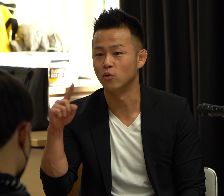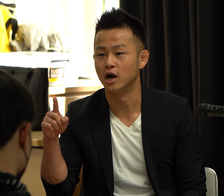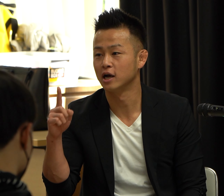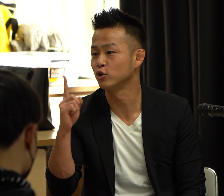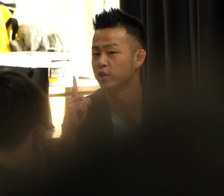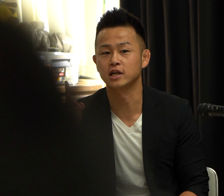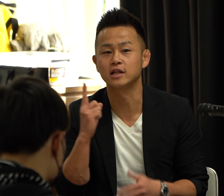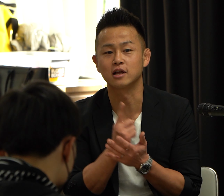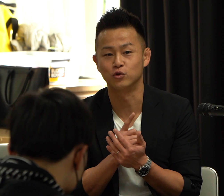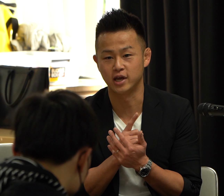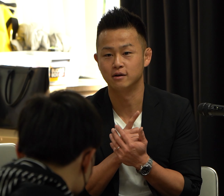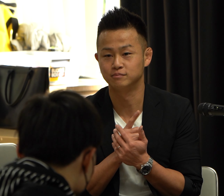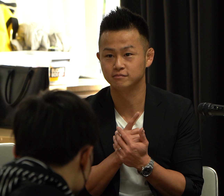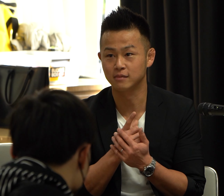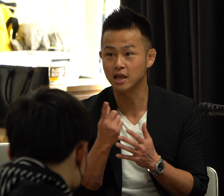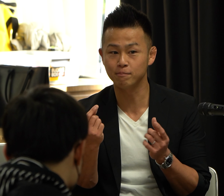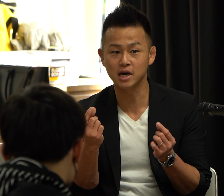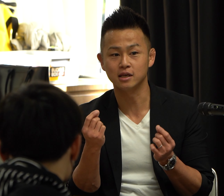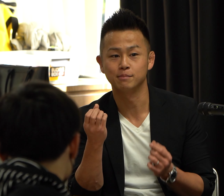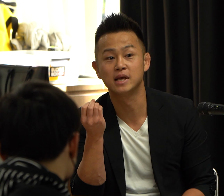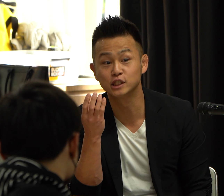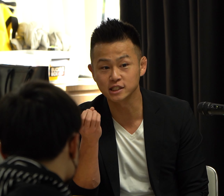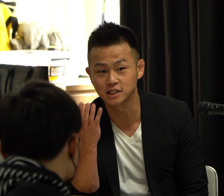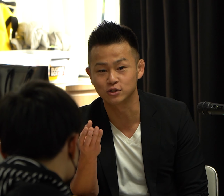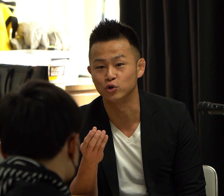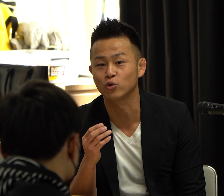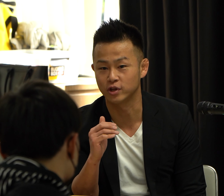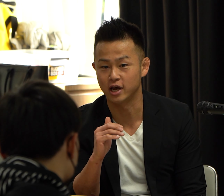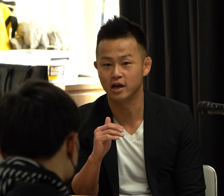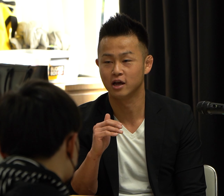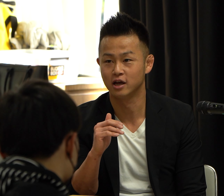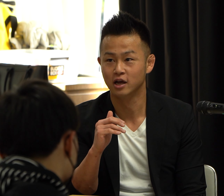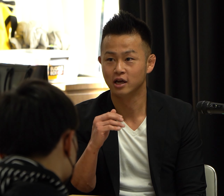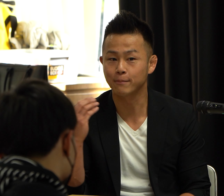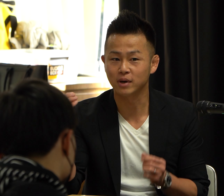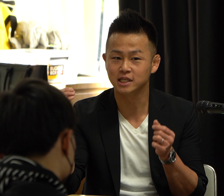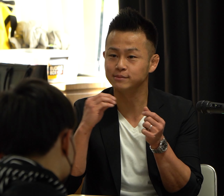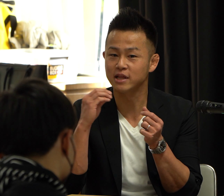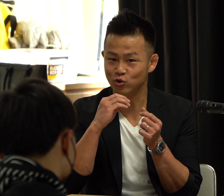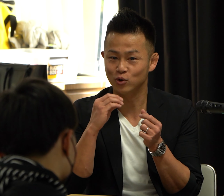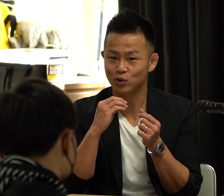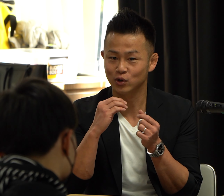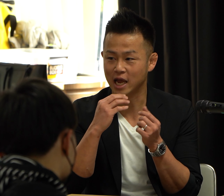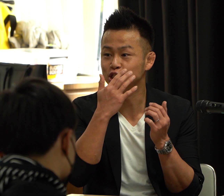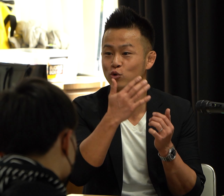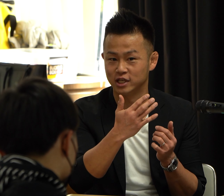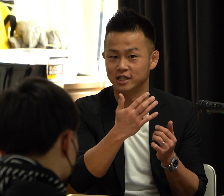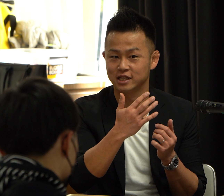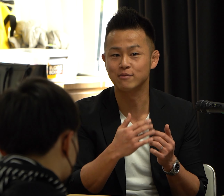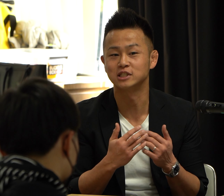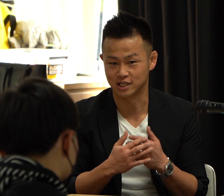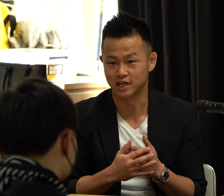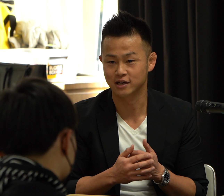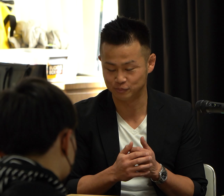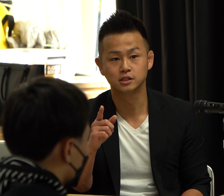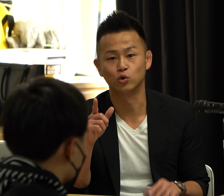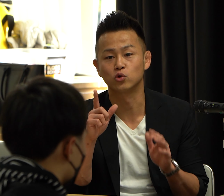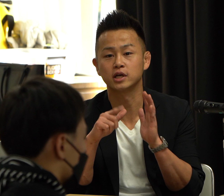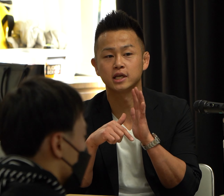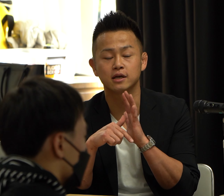聞こえない人は一人だけだったので、まあ、やっぱり珍しいということで、やっぱいじめの対象になりました、